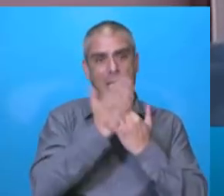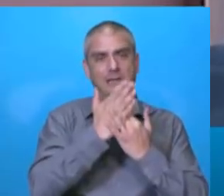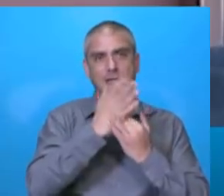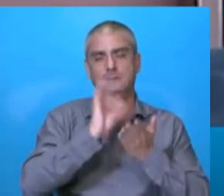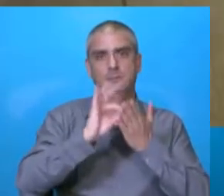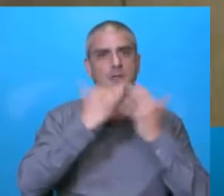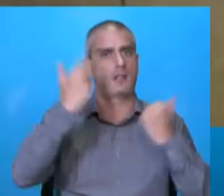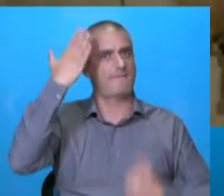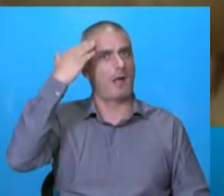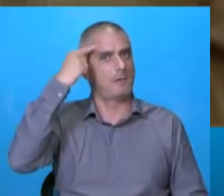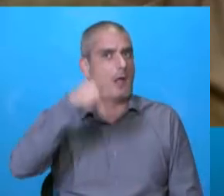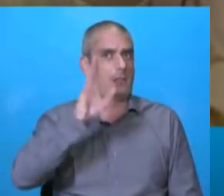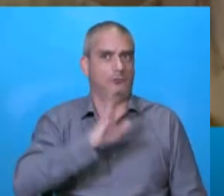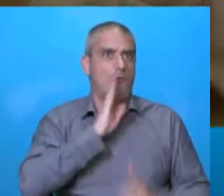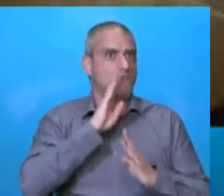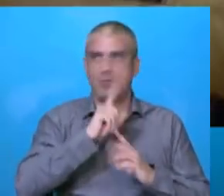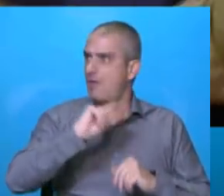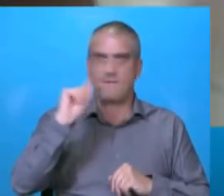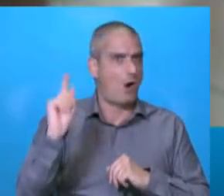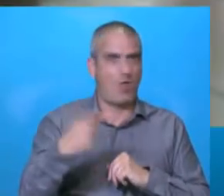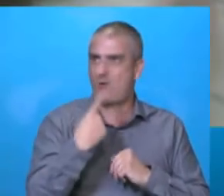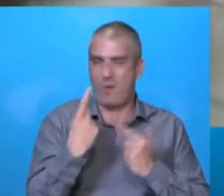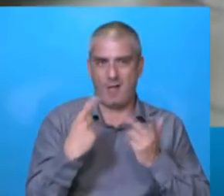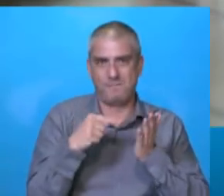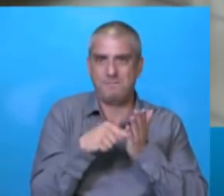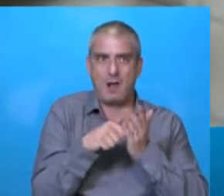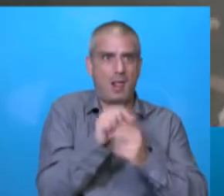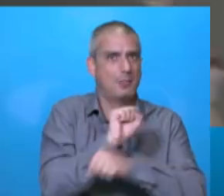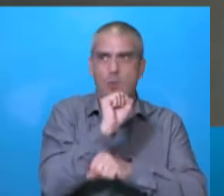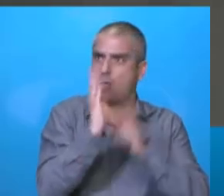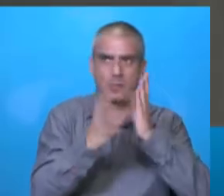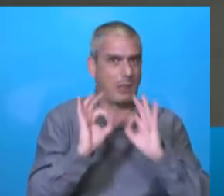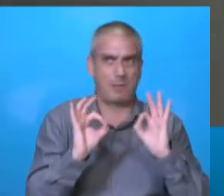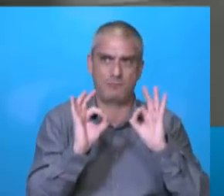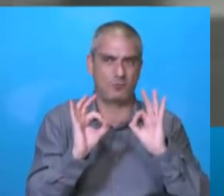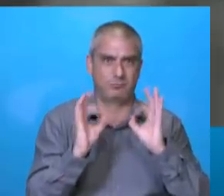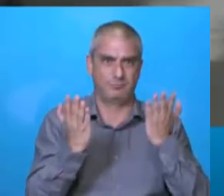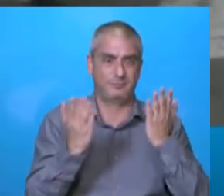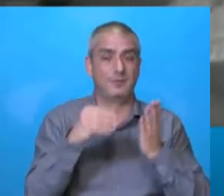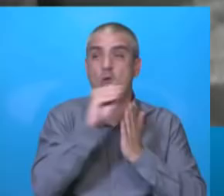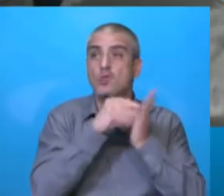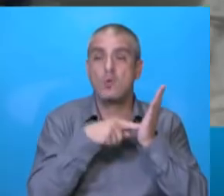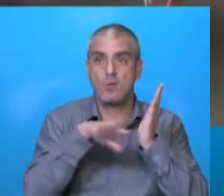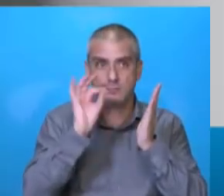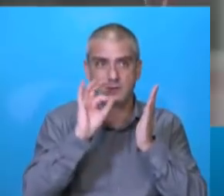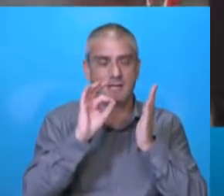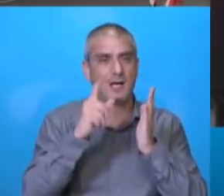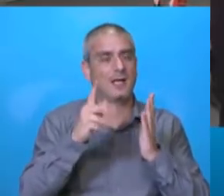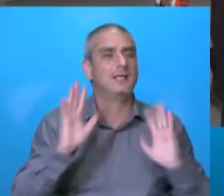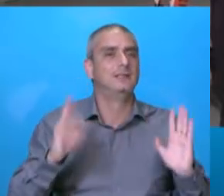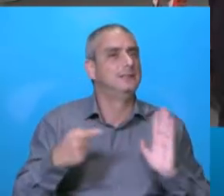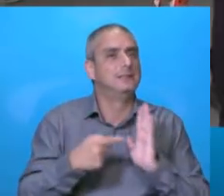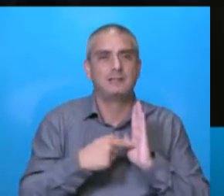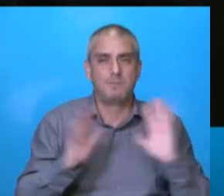הרווחה, אך לא כולן בהכרח בגלל תלונות על אלימות. מהדוח עולה כי הזרזים לאירועים הטרגיים